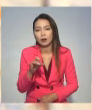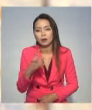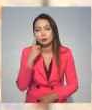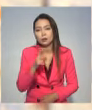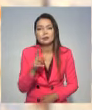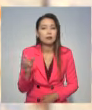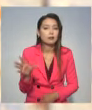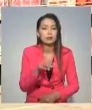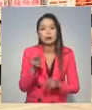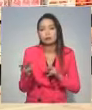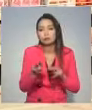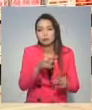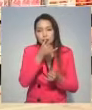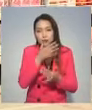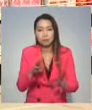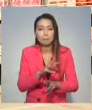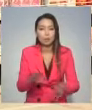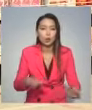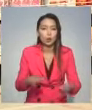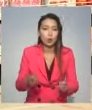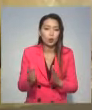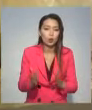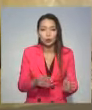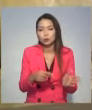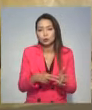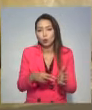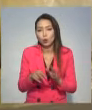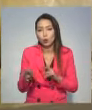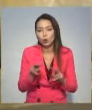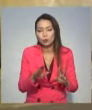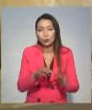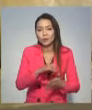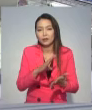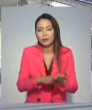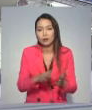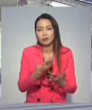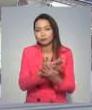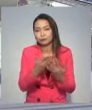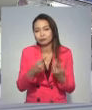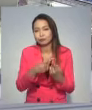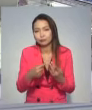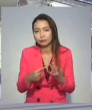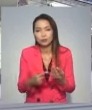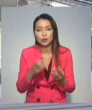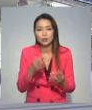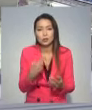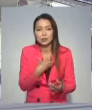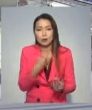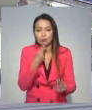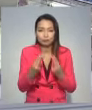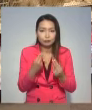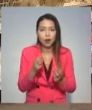всем не уследишь. Минторговли регулирует стоимость лишь 19 наименований социально значимых продуктов питания, а в остальном